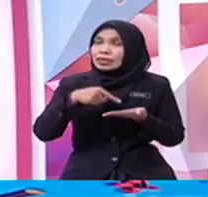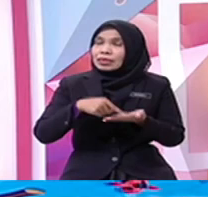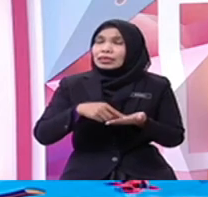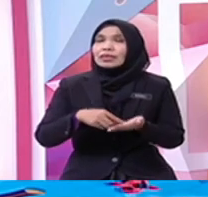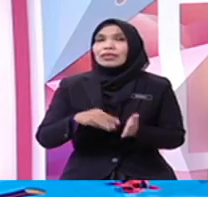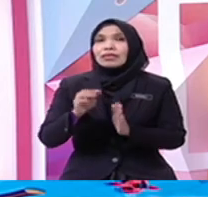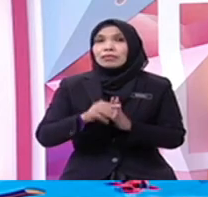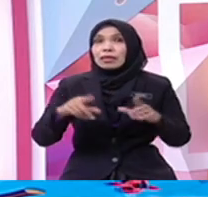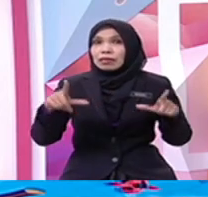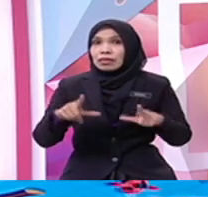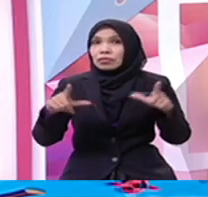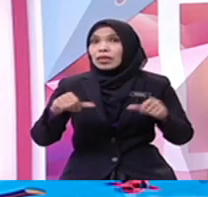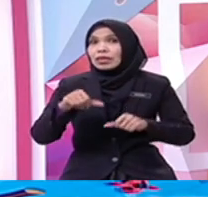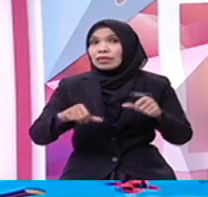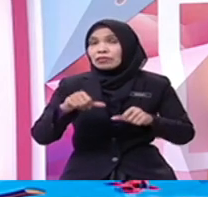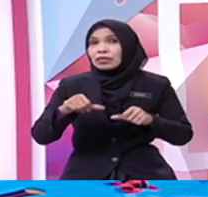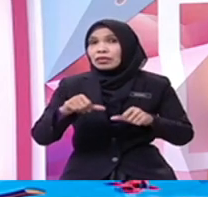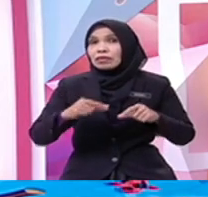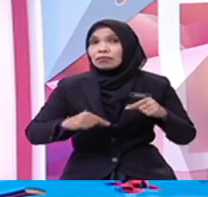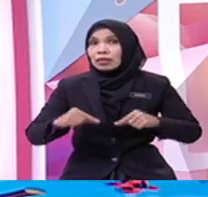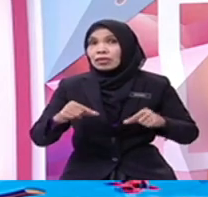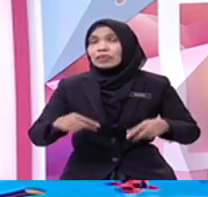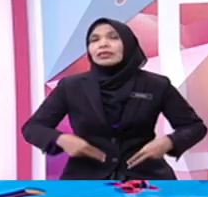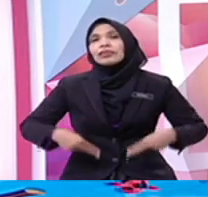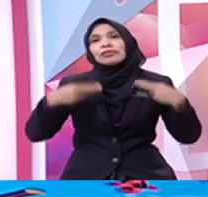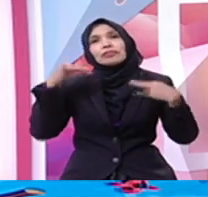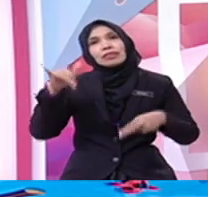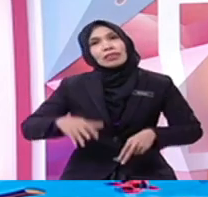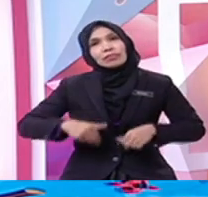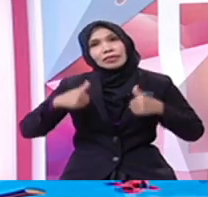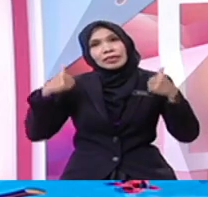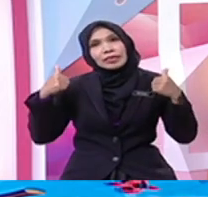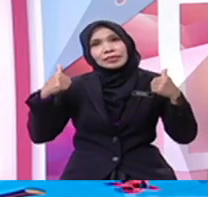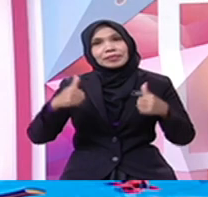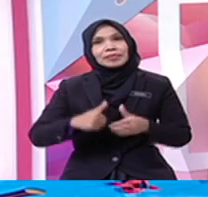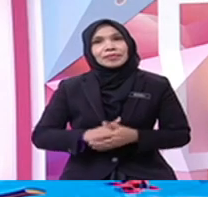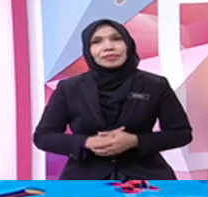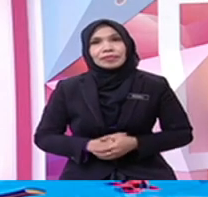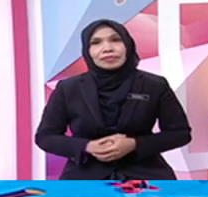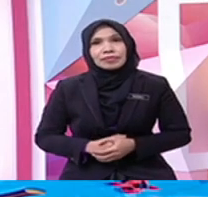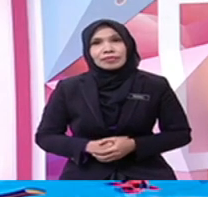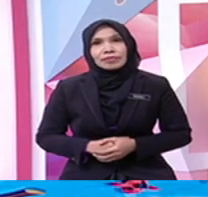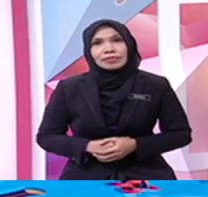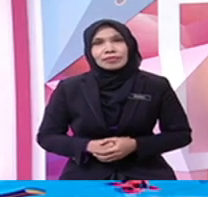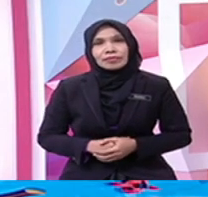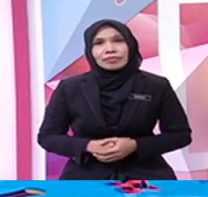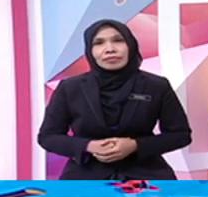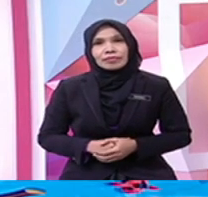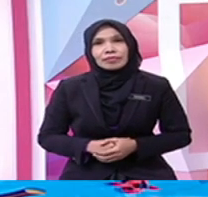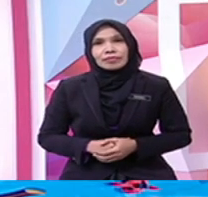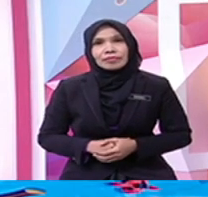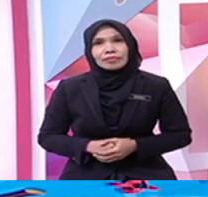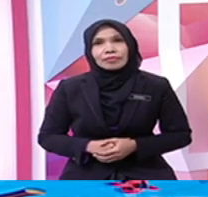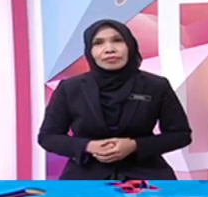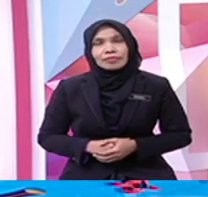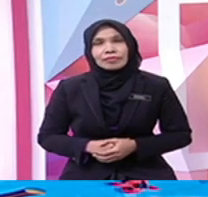Jono sehat lihat gaya hidup yang sehat hi-q Jeddah dua gaya